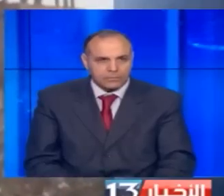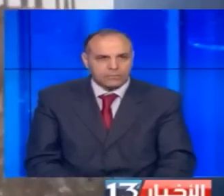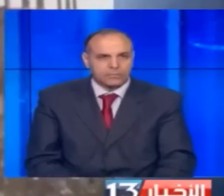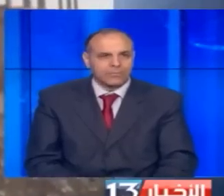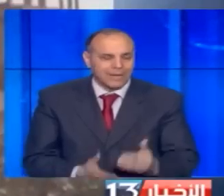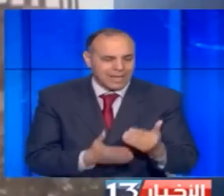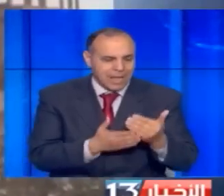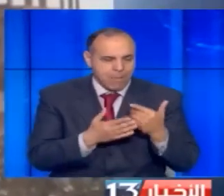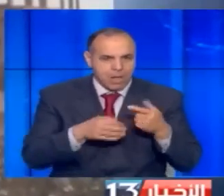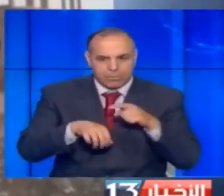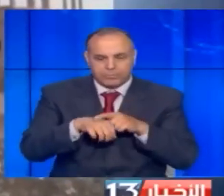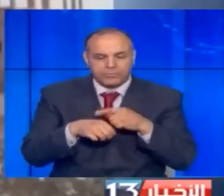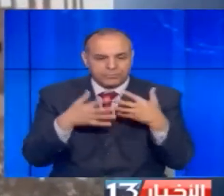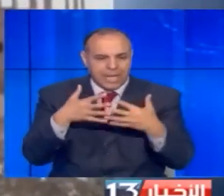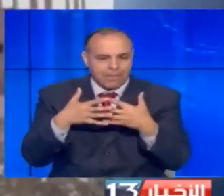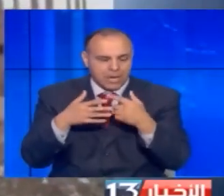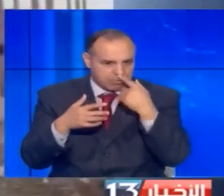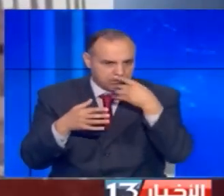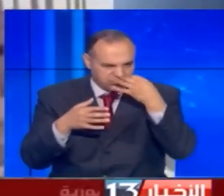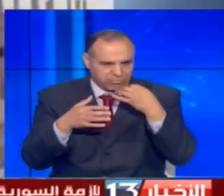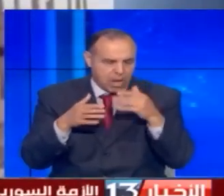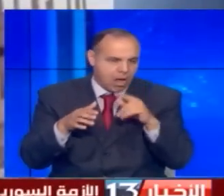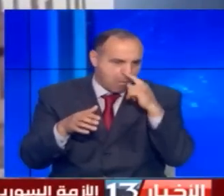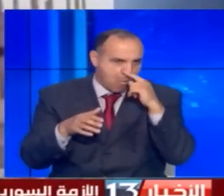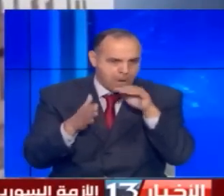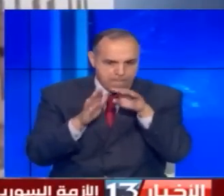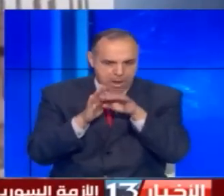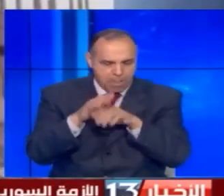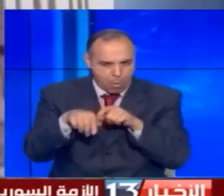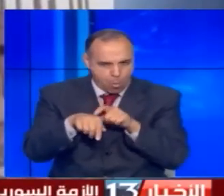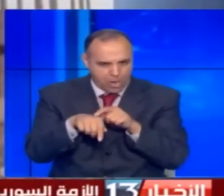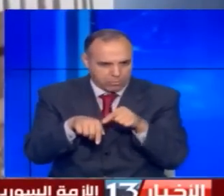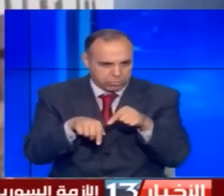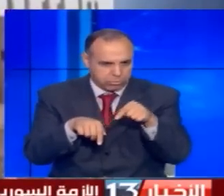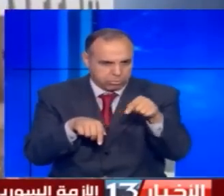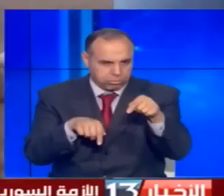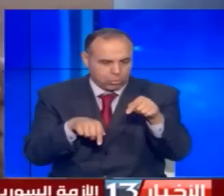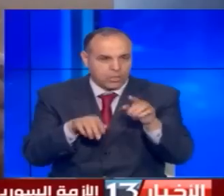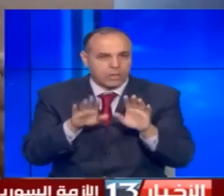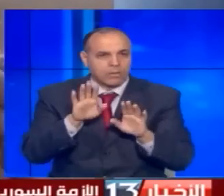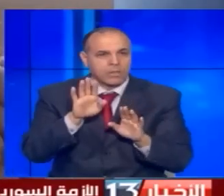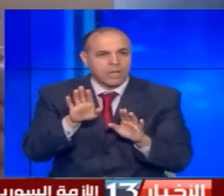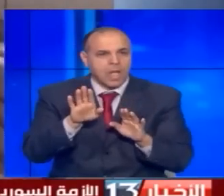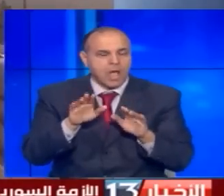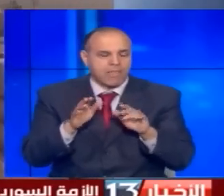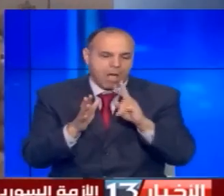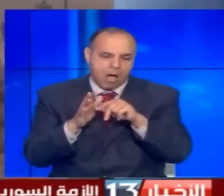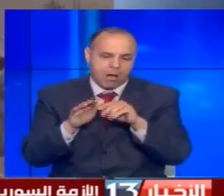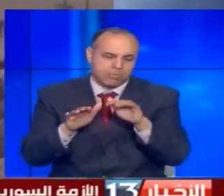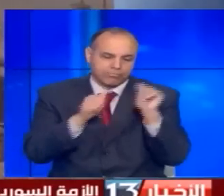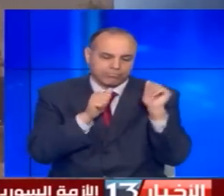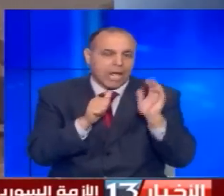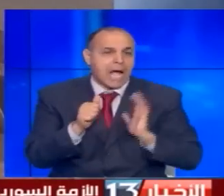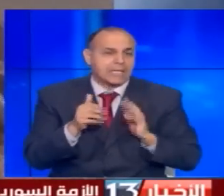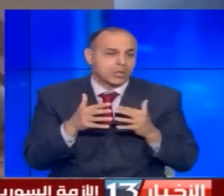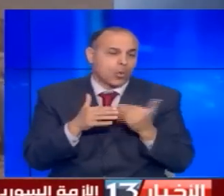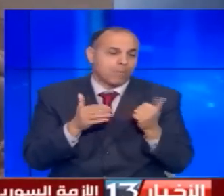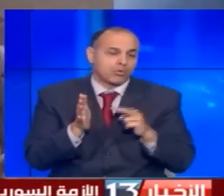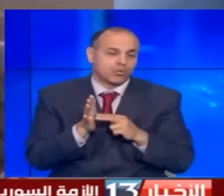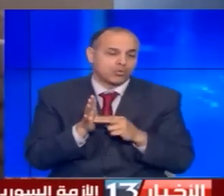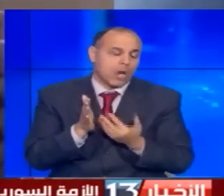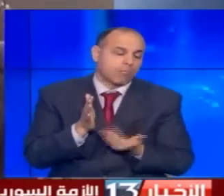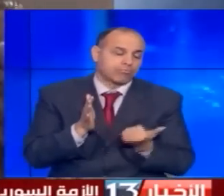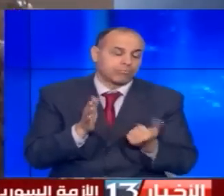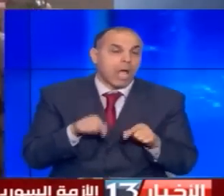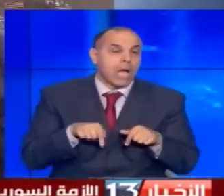قبل تحديد الولايات المتحدة الأمريكية لجدول زمني يتم بموجبه تنفيذ قرار انسحاب قواتها العسكرية من